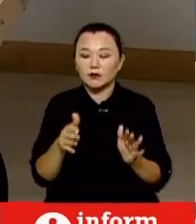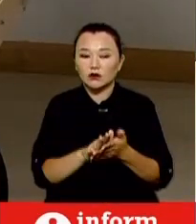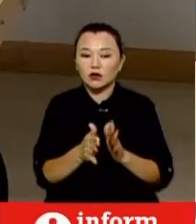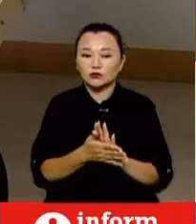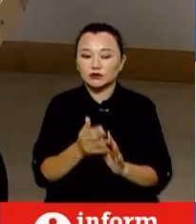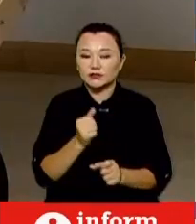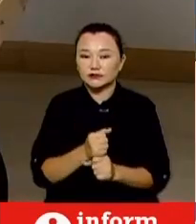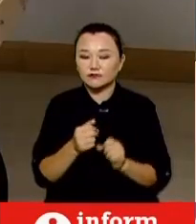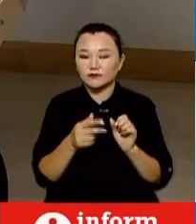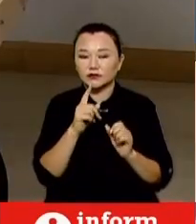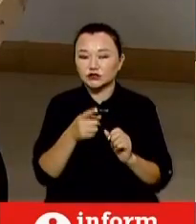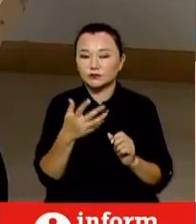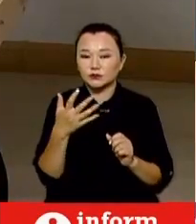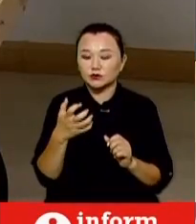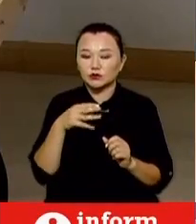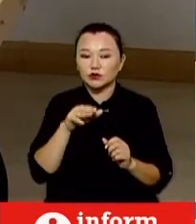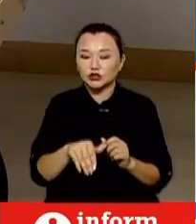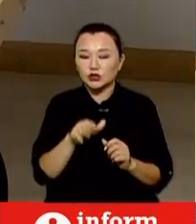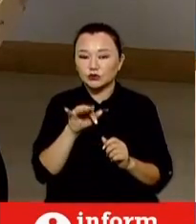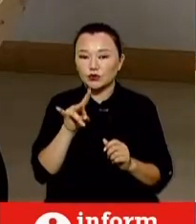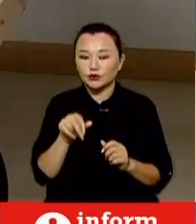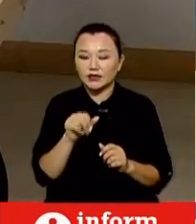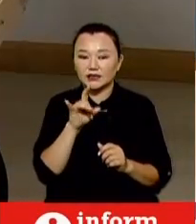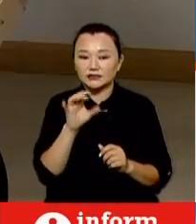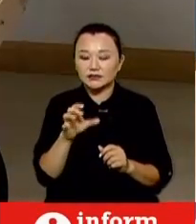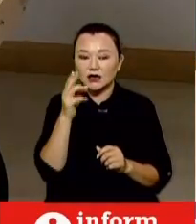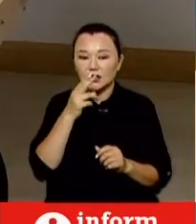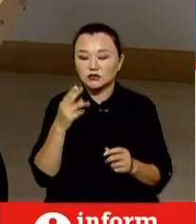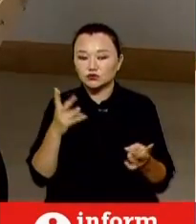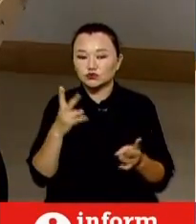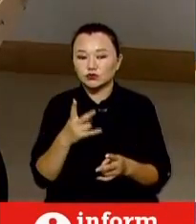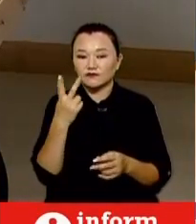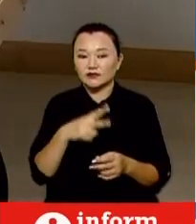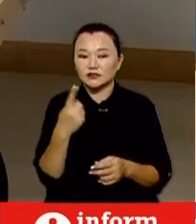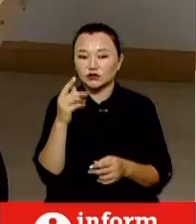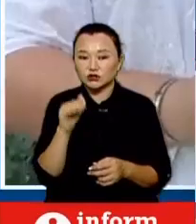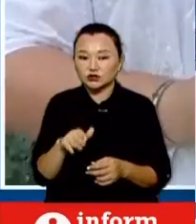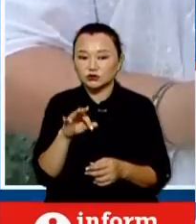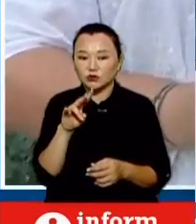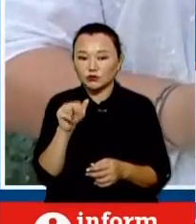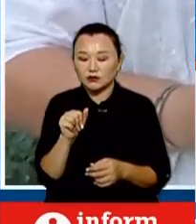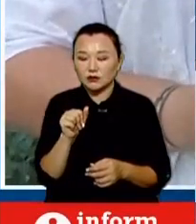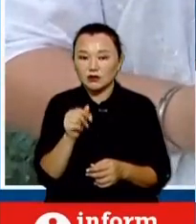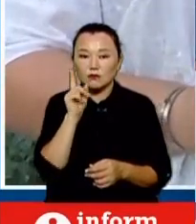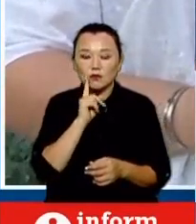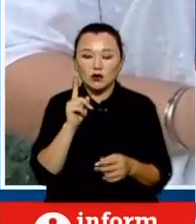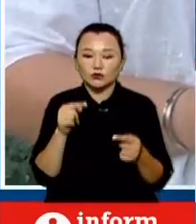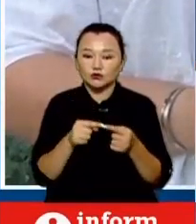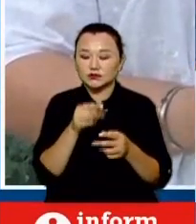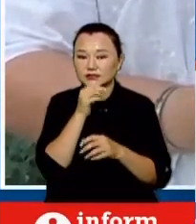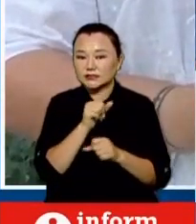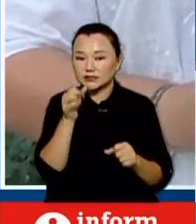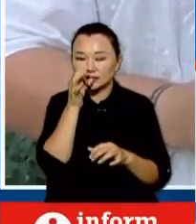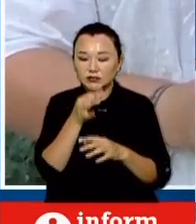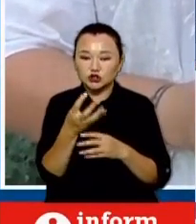законтрактовано почти 1500 тонн риса, тогда как по стране необходимо порядка 21 тысяч тонн. Пока точно нельзя сказать, будет